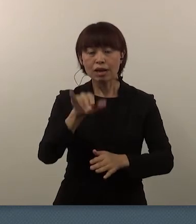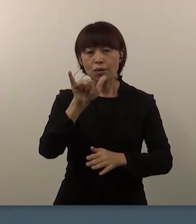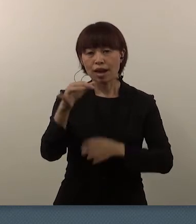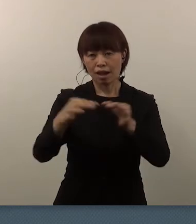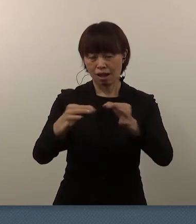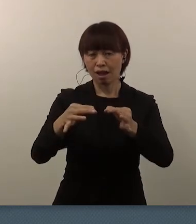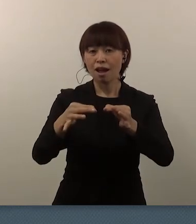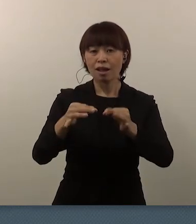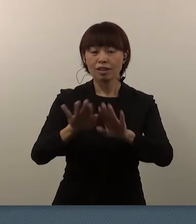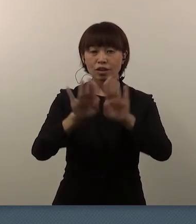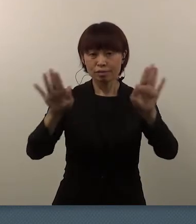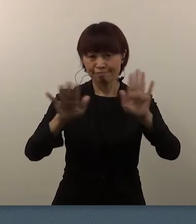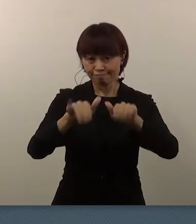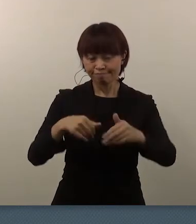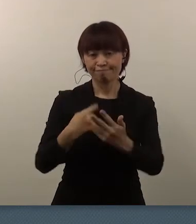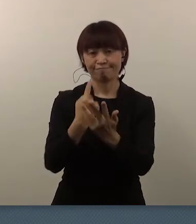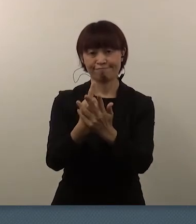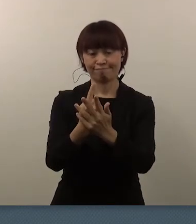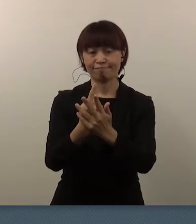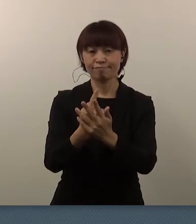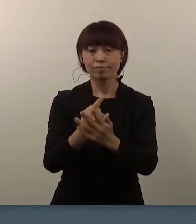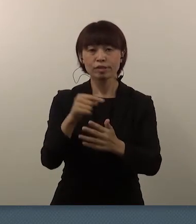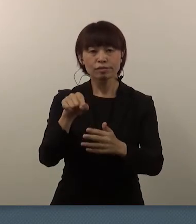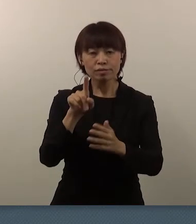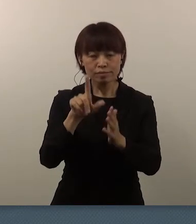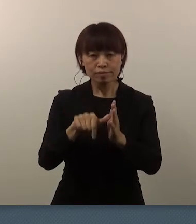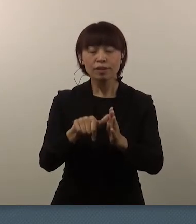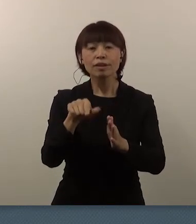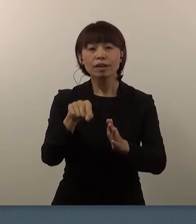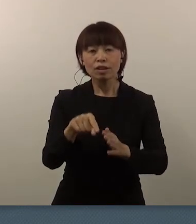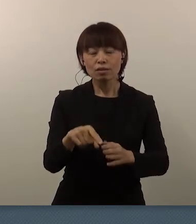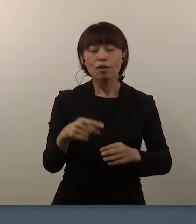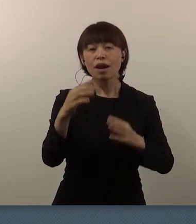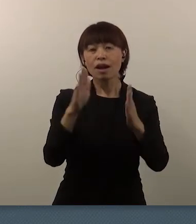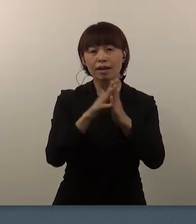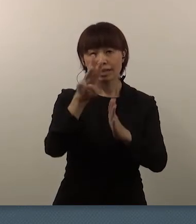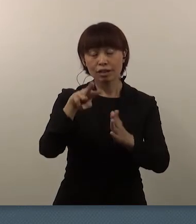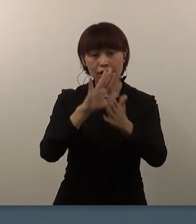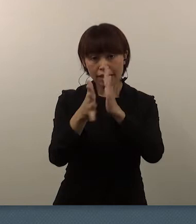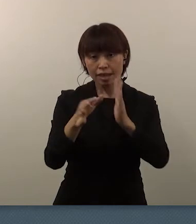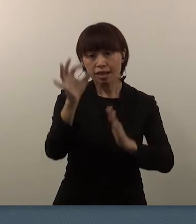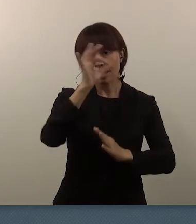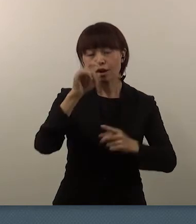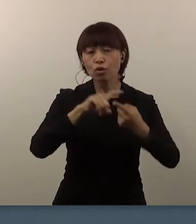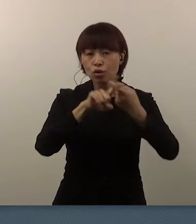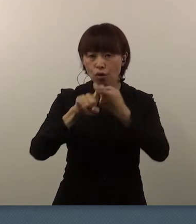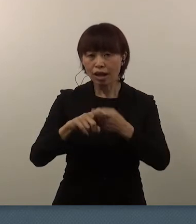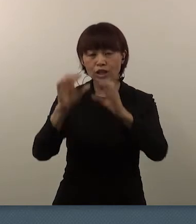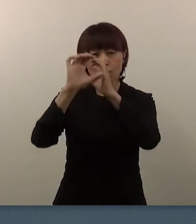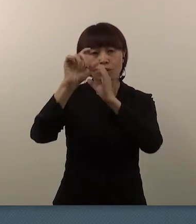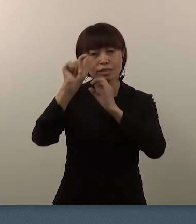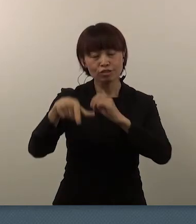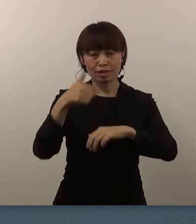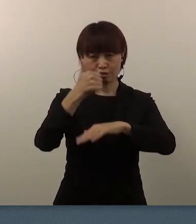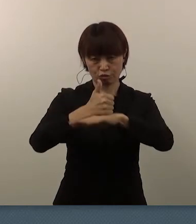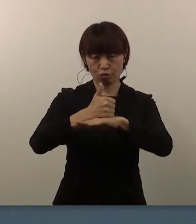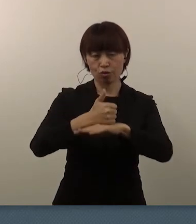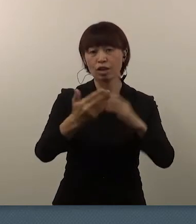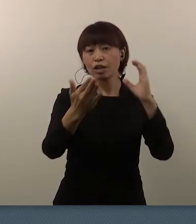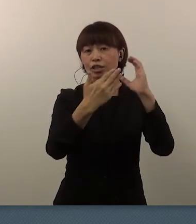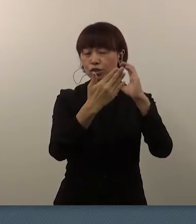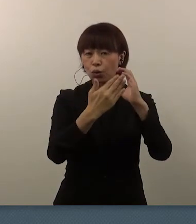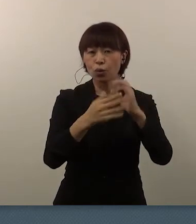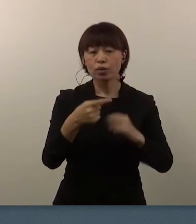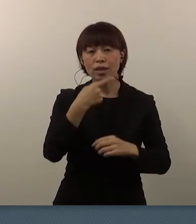します。セレモニーには、神奈川県観光協会の望月会長、総合横浜店の赤羽店長が出席するほ